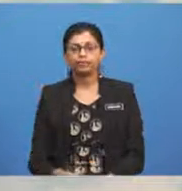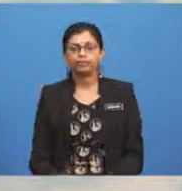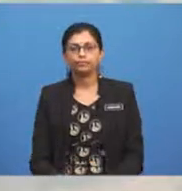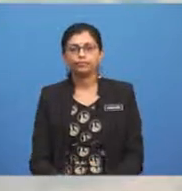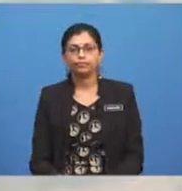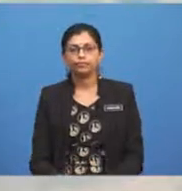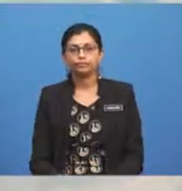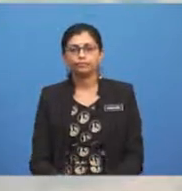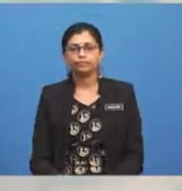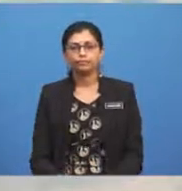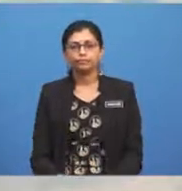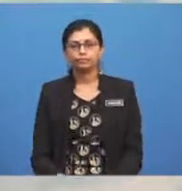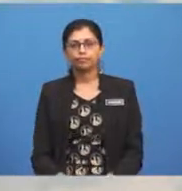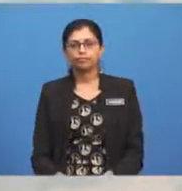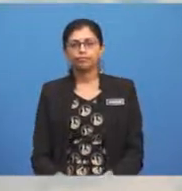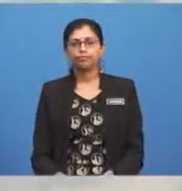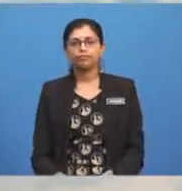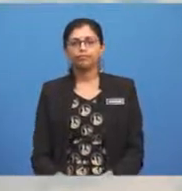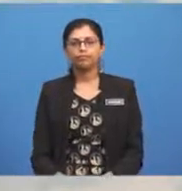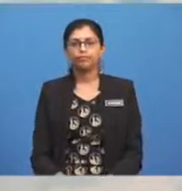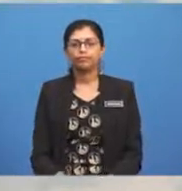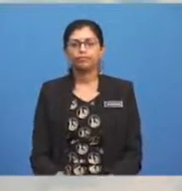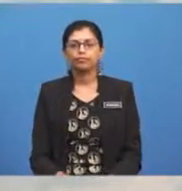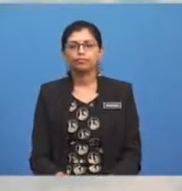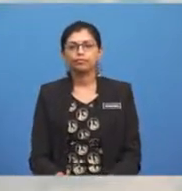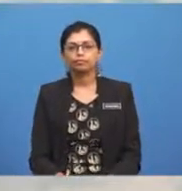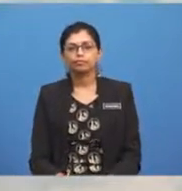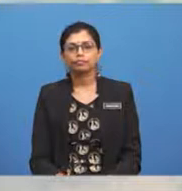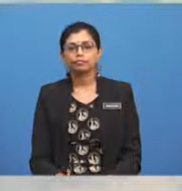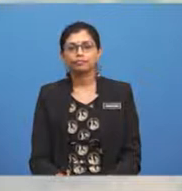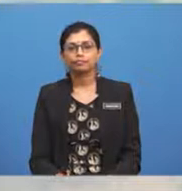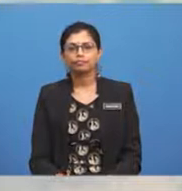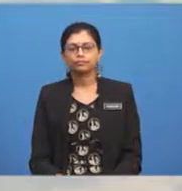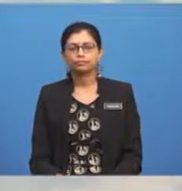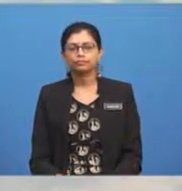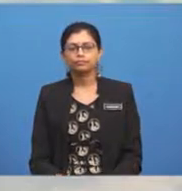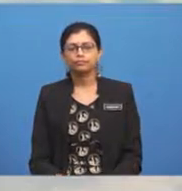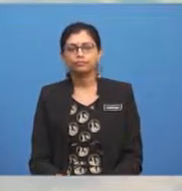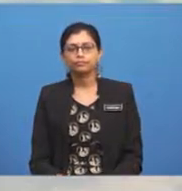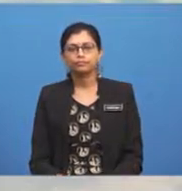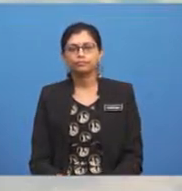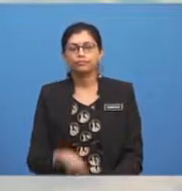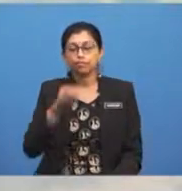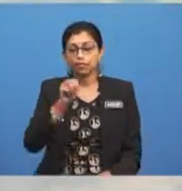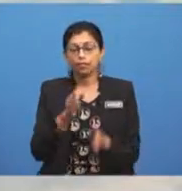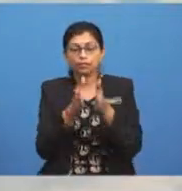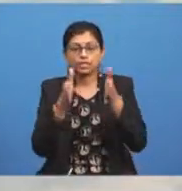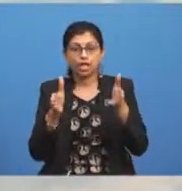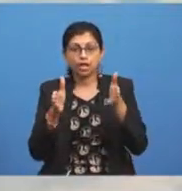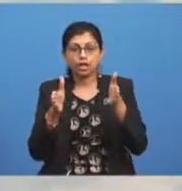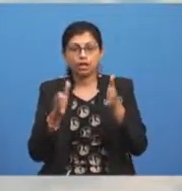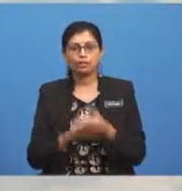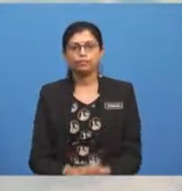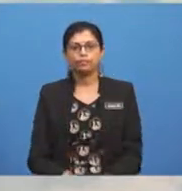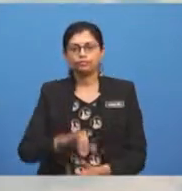Daya graviti yang wujud antara dua jasad. Manakala huruf M besar